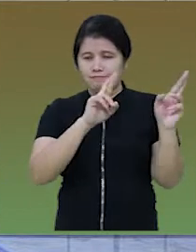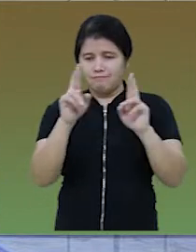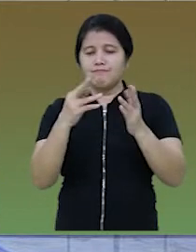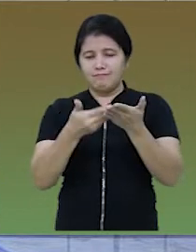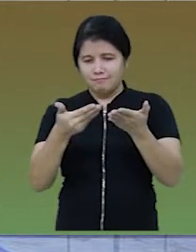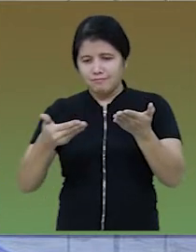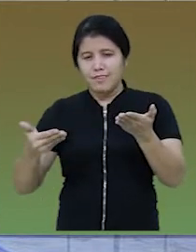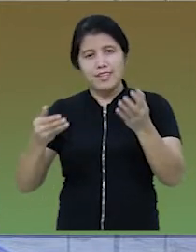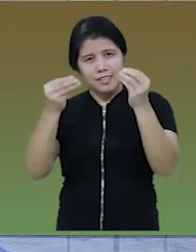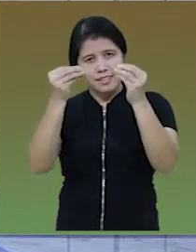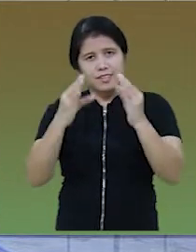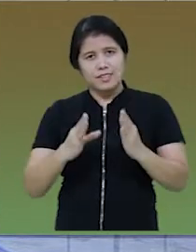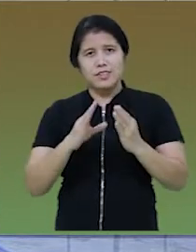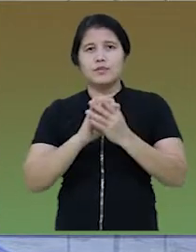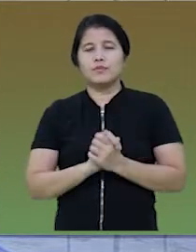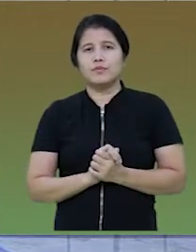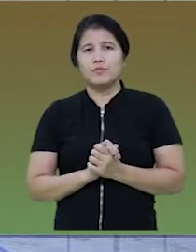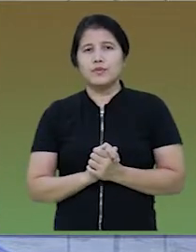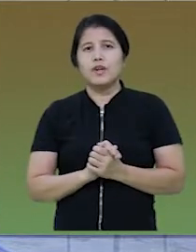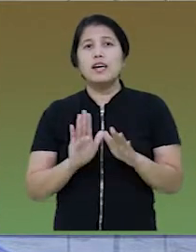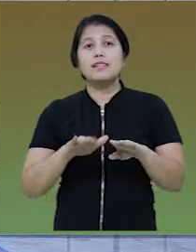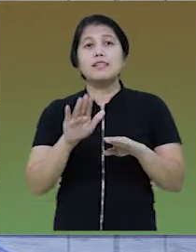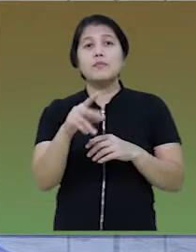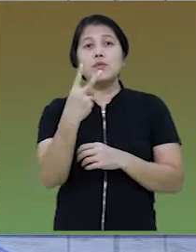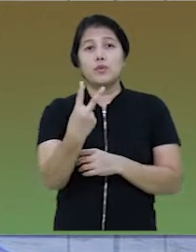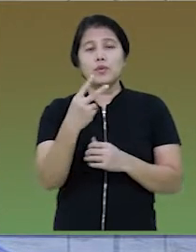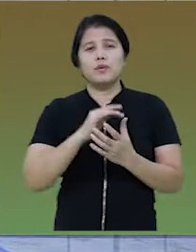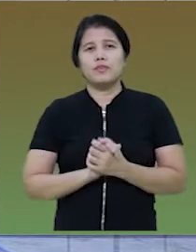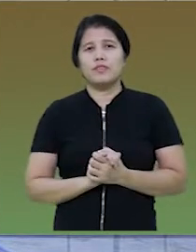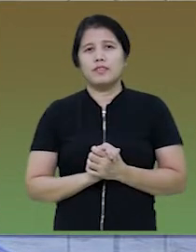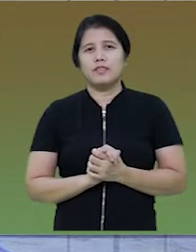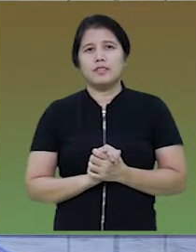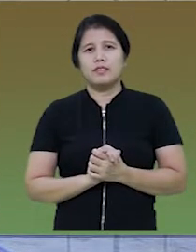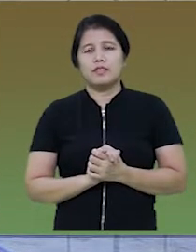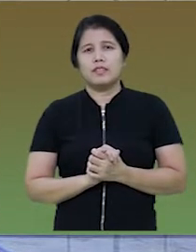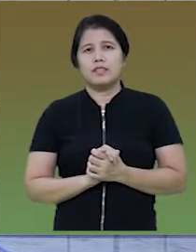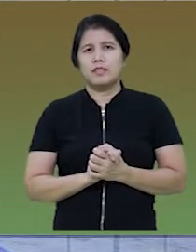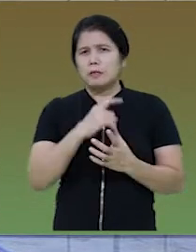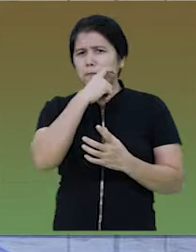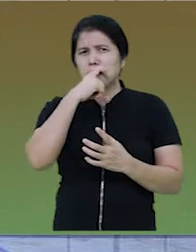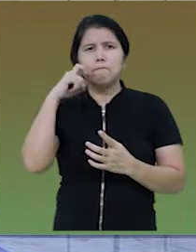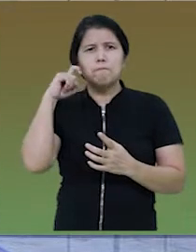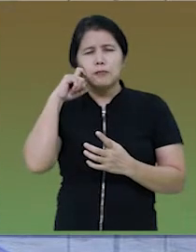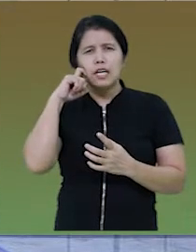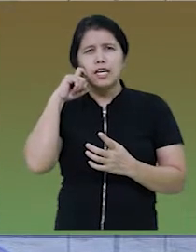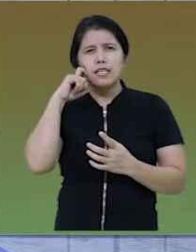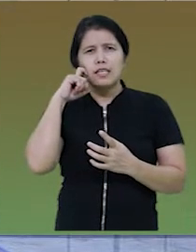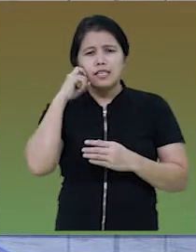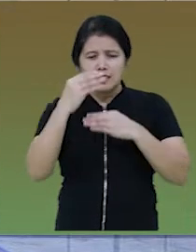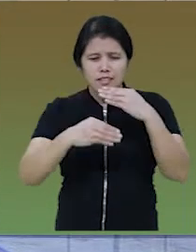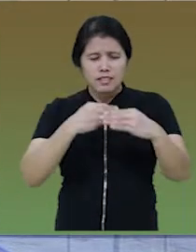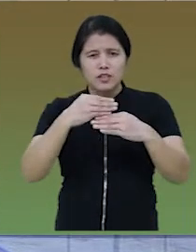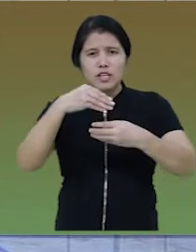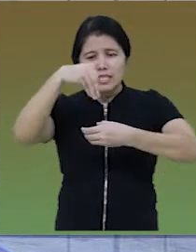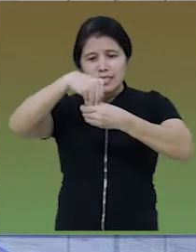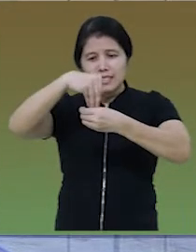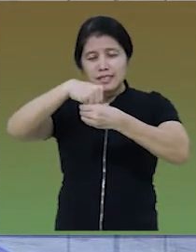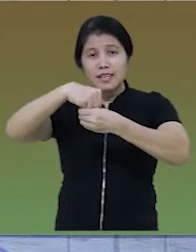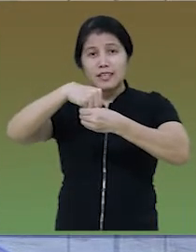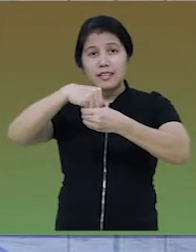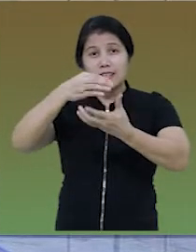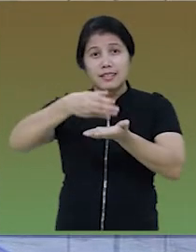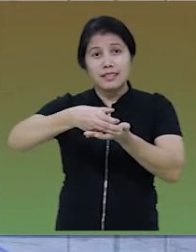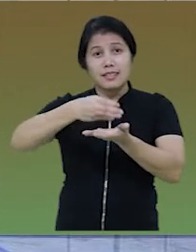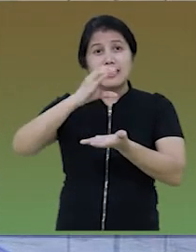gamit, teacher. Step 2. Place a dry paper towel at the inside bottom of